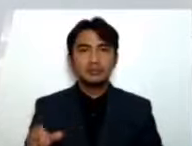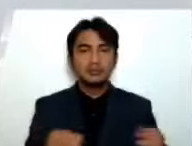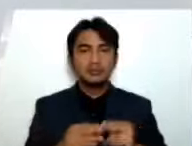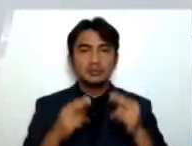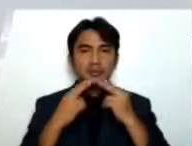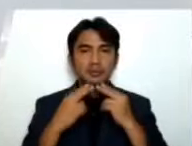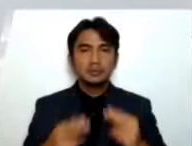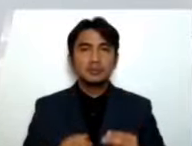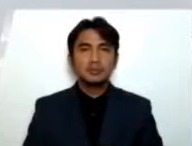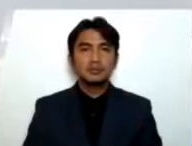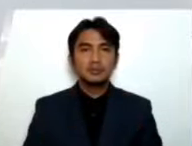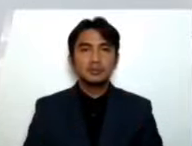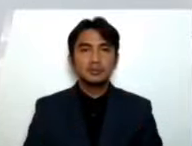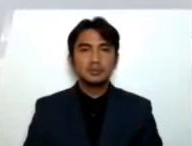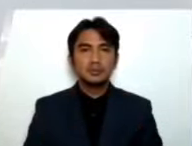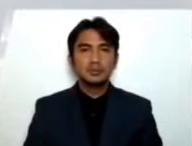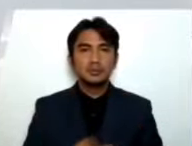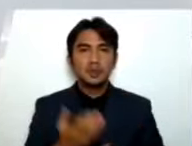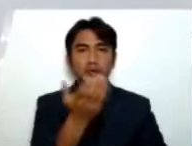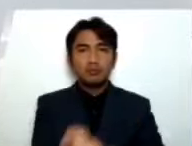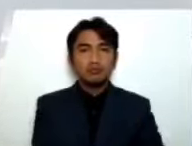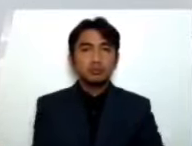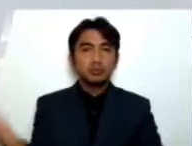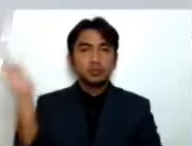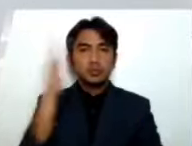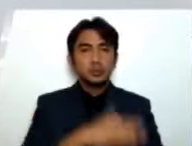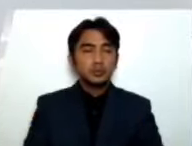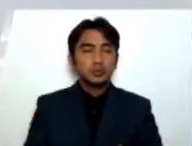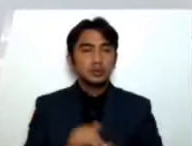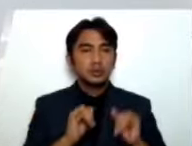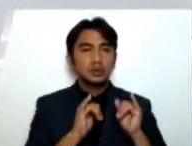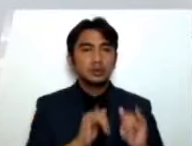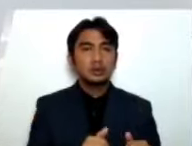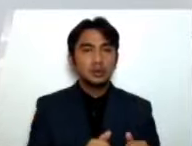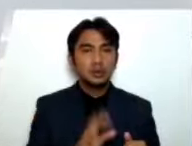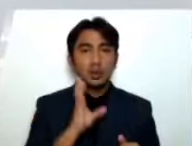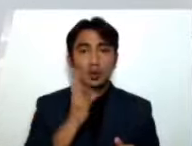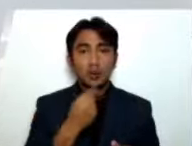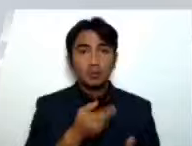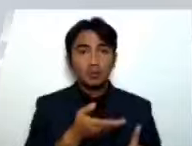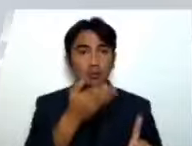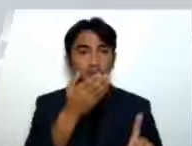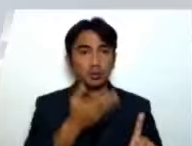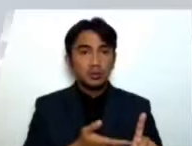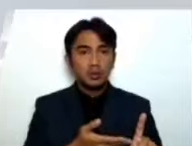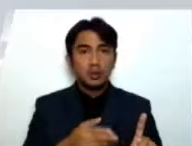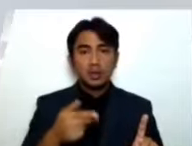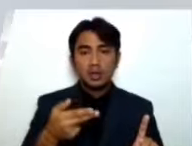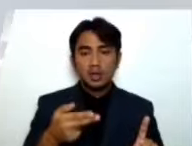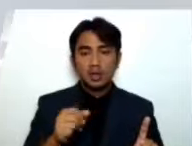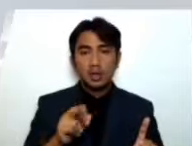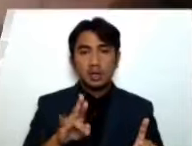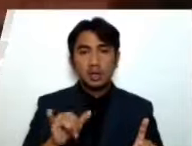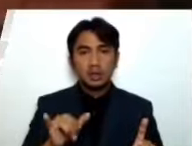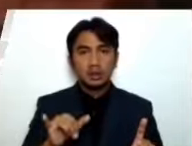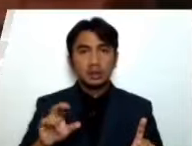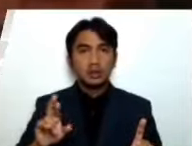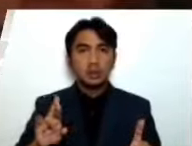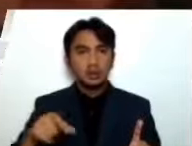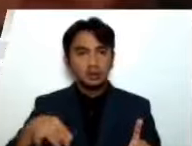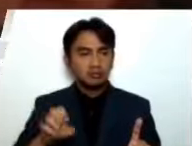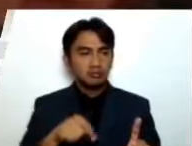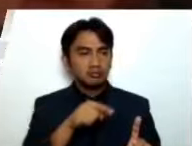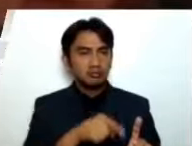24 oras na nakadetene sa kamera si dating presidential spokesperson Harry Roque matapos ma-cite in